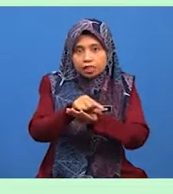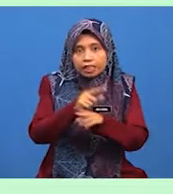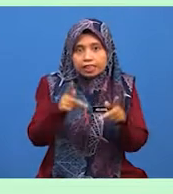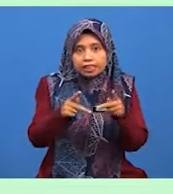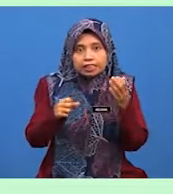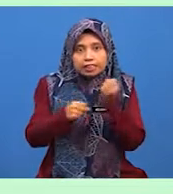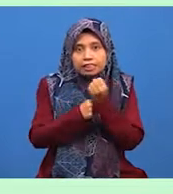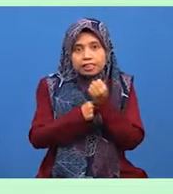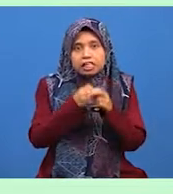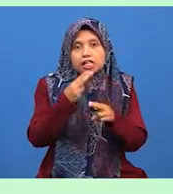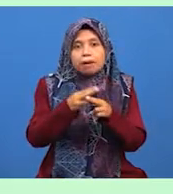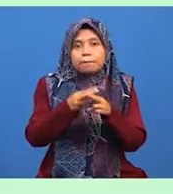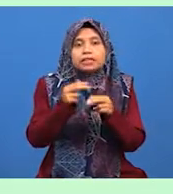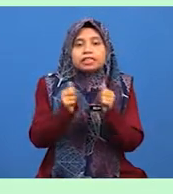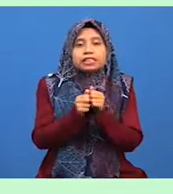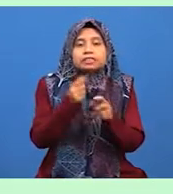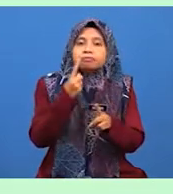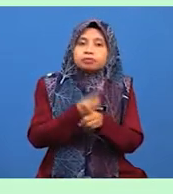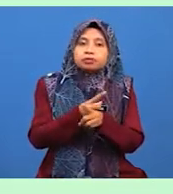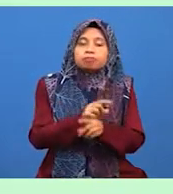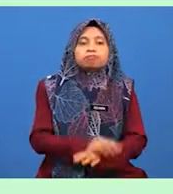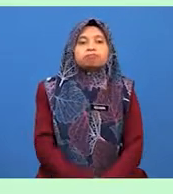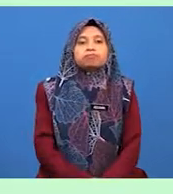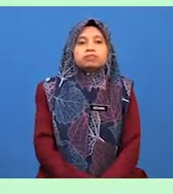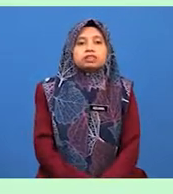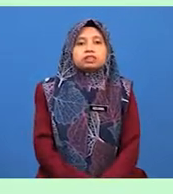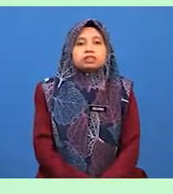menggunakan kata sendi nama dengan betul.